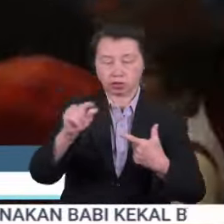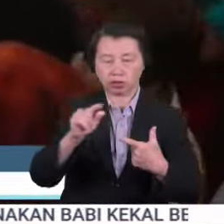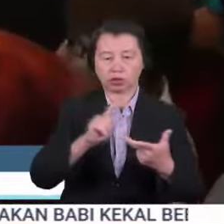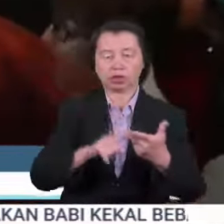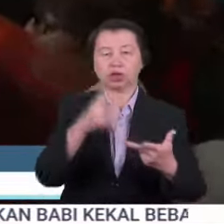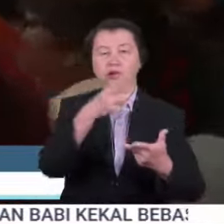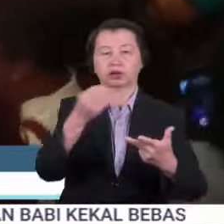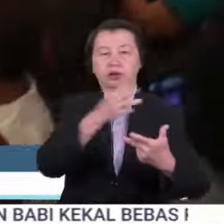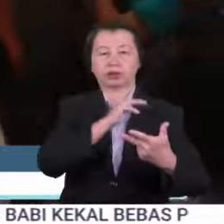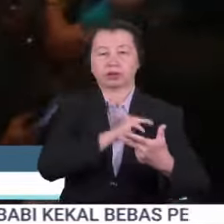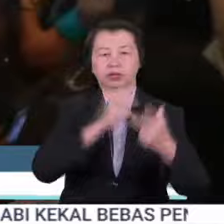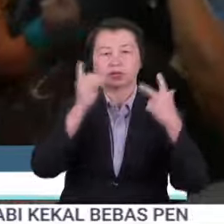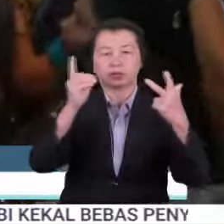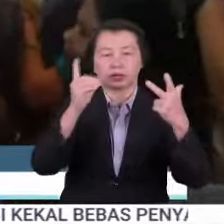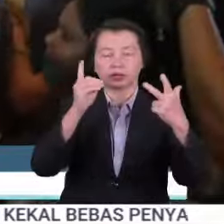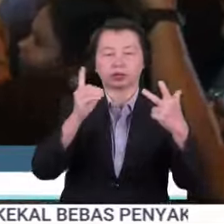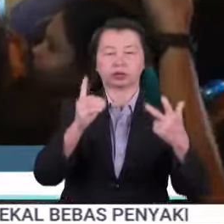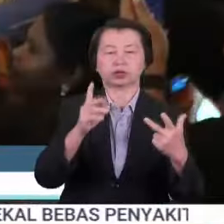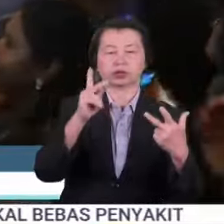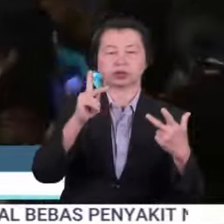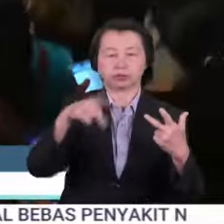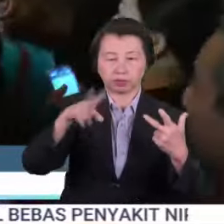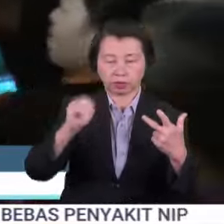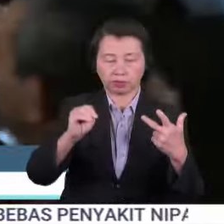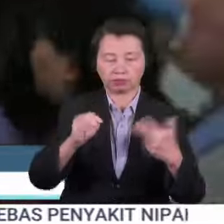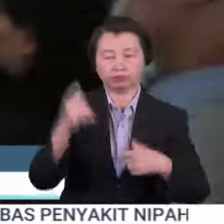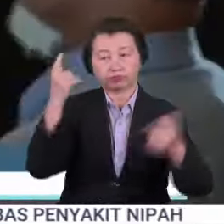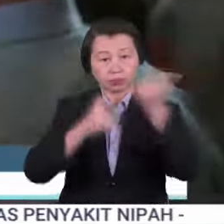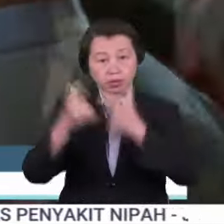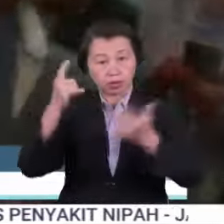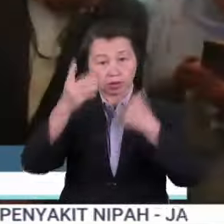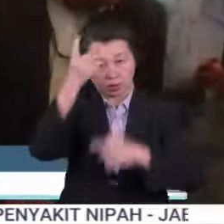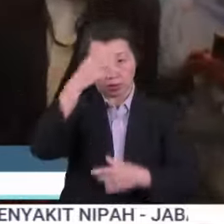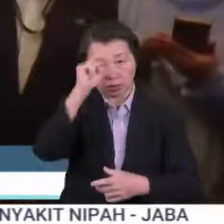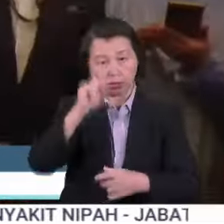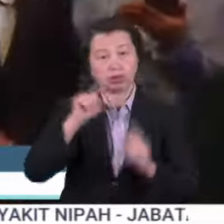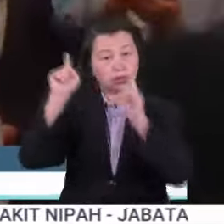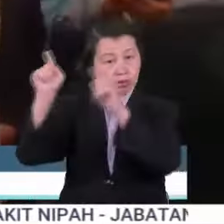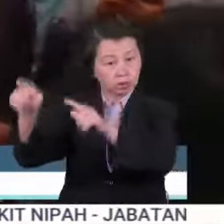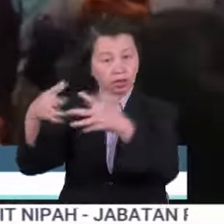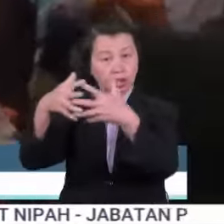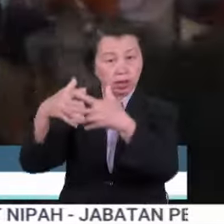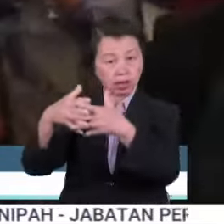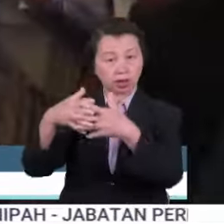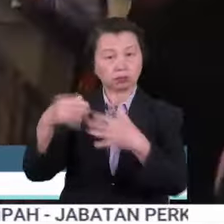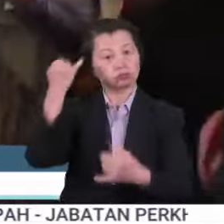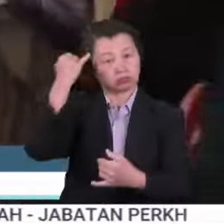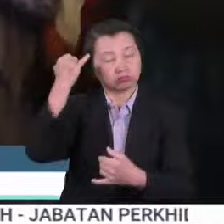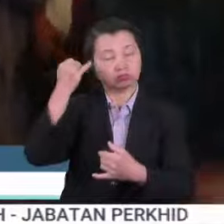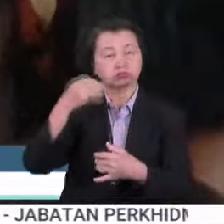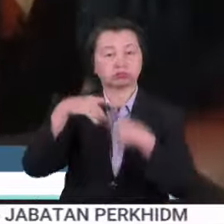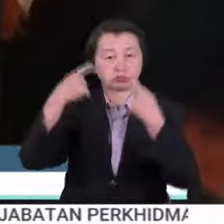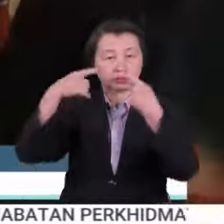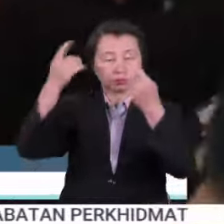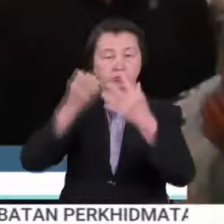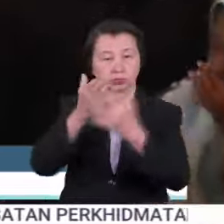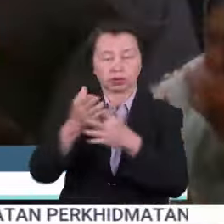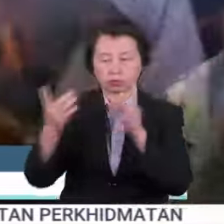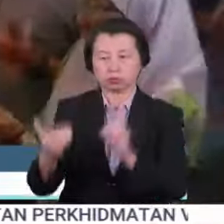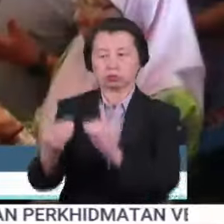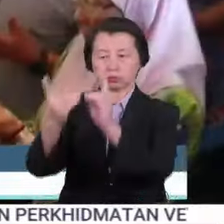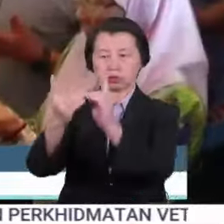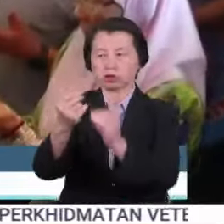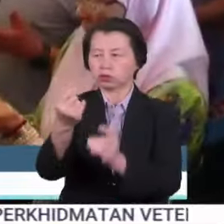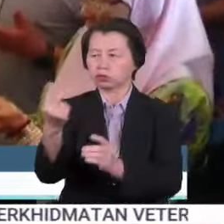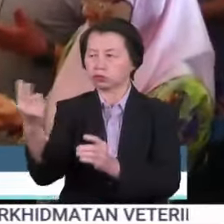Singh dan Menteri Pendidikan Fadilina Siddiq. Lawatan Dato' Sri Anwar ke Amerika Syarikat membuahkan hasil melalui pertemuan